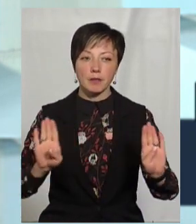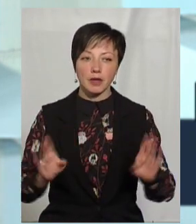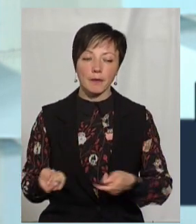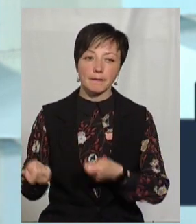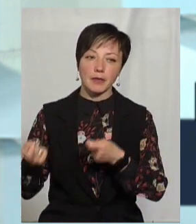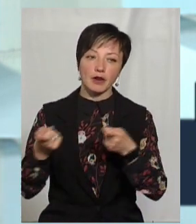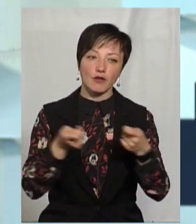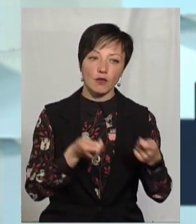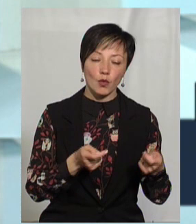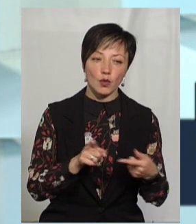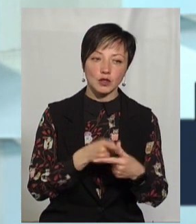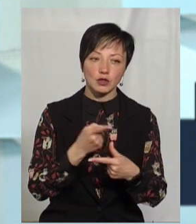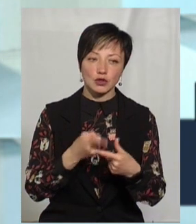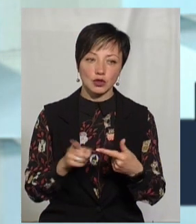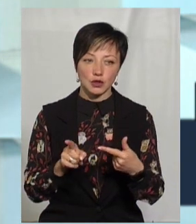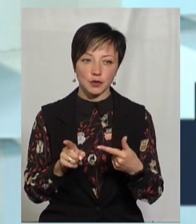чи